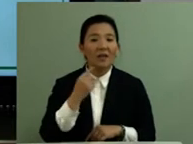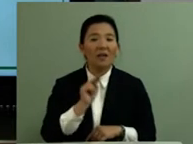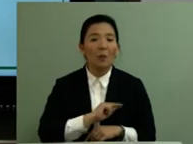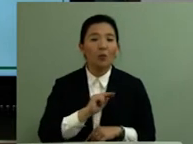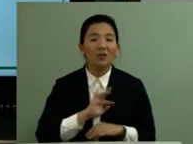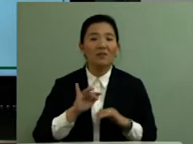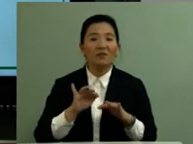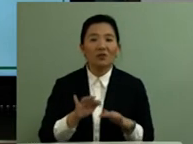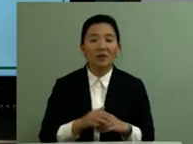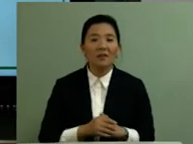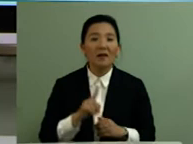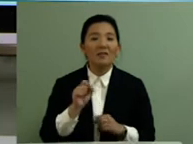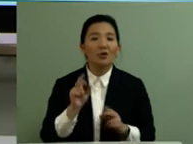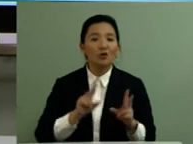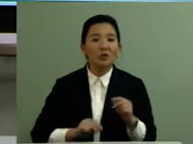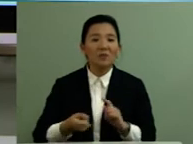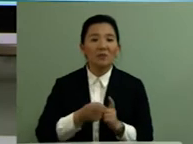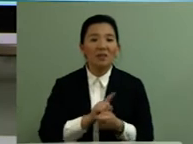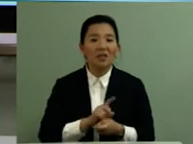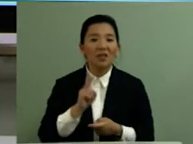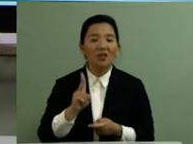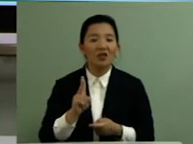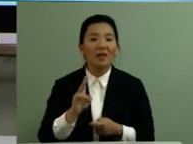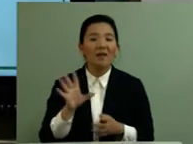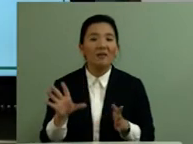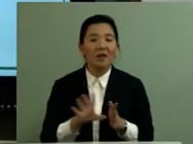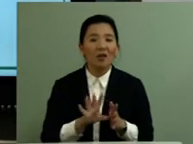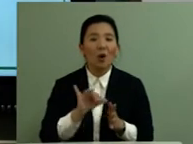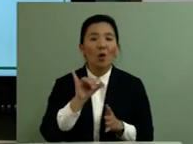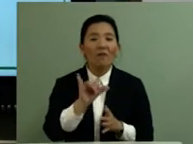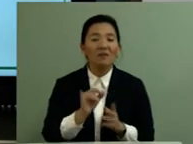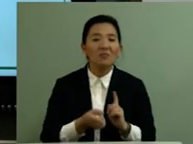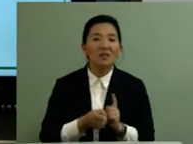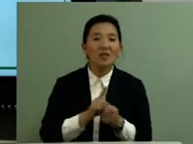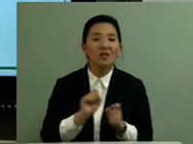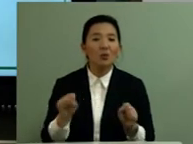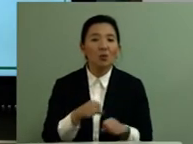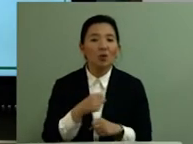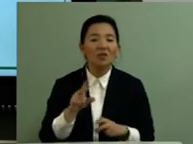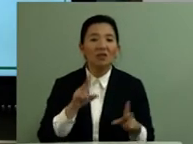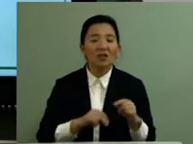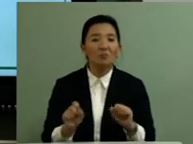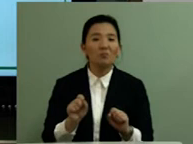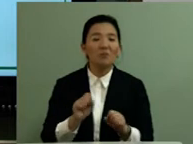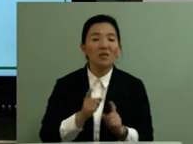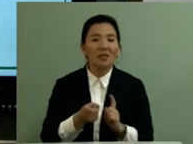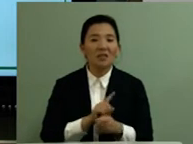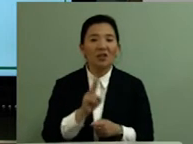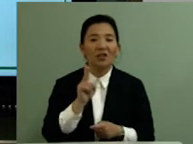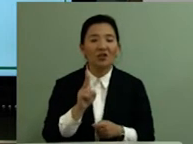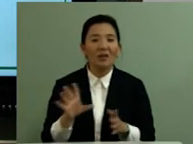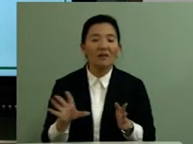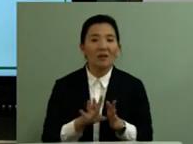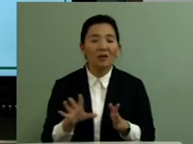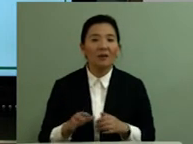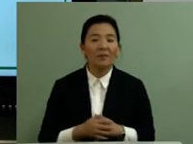работа совершается за счет изменения кинетической энергии. У вас меняется скорость, значит, меняется кинетическая